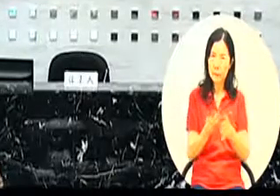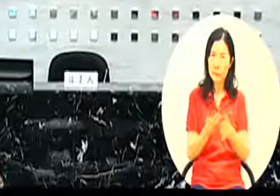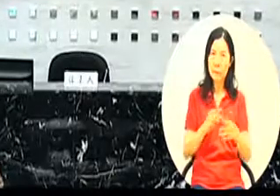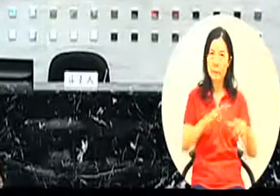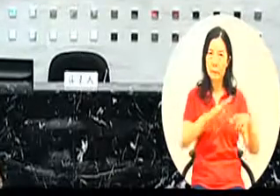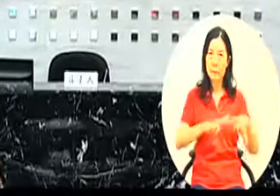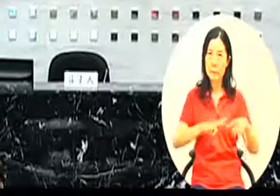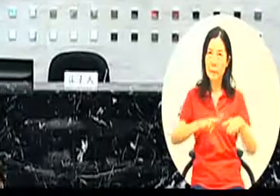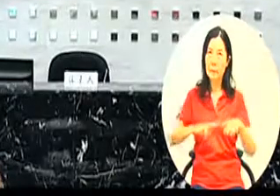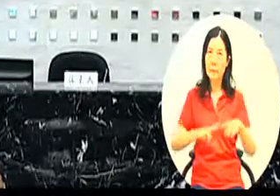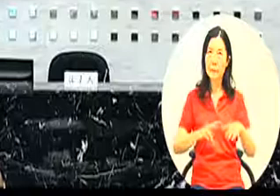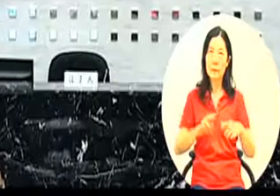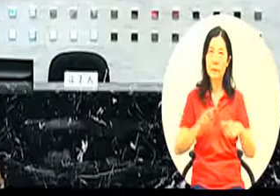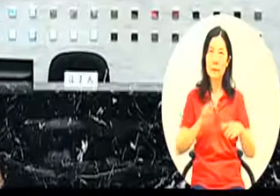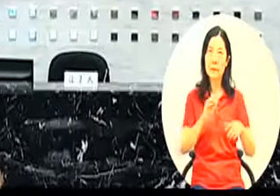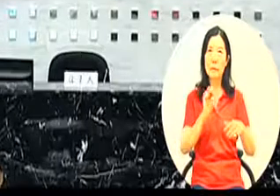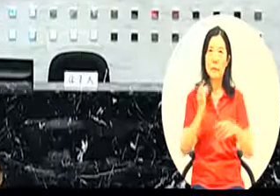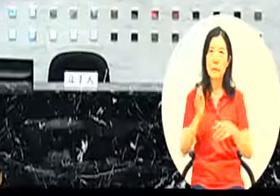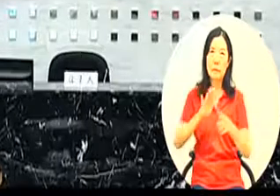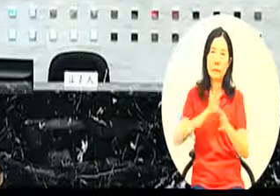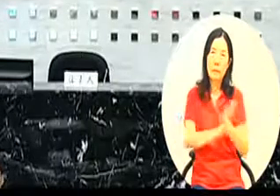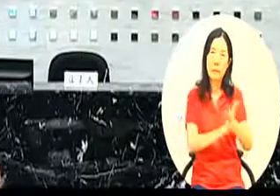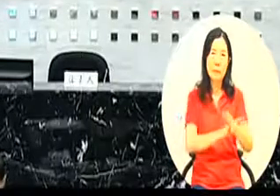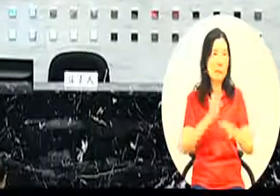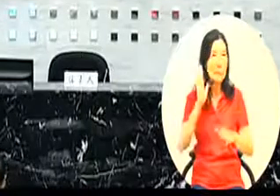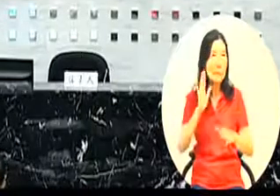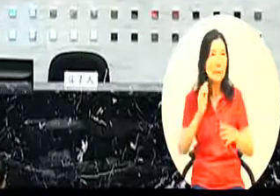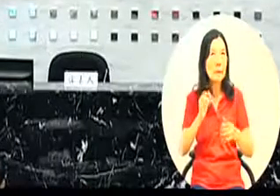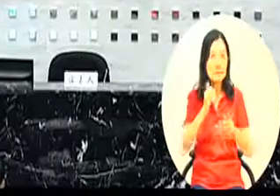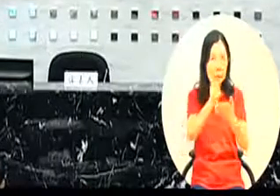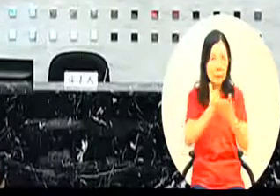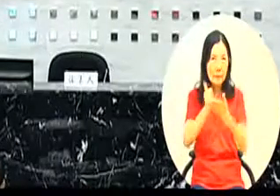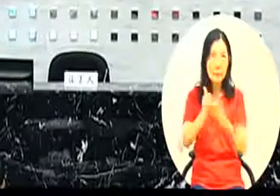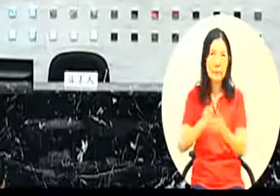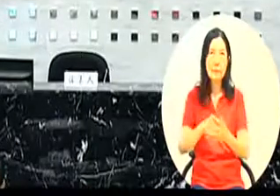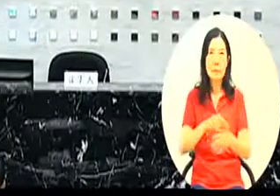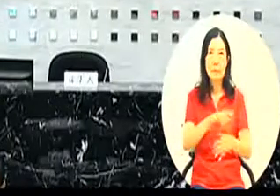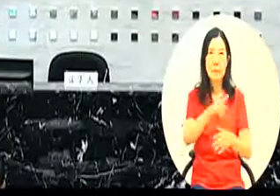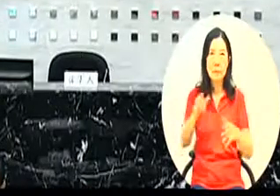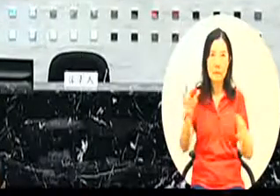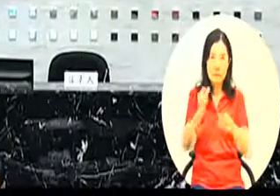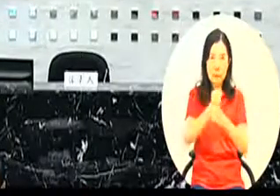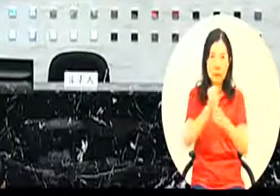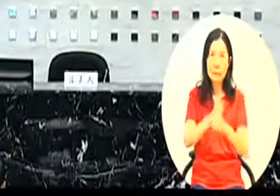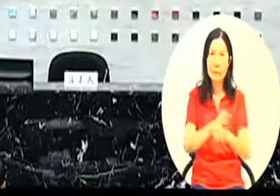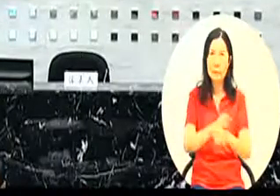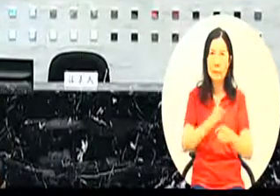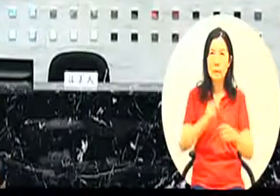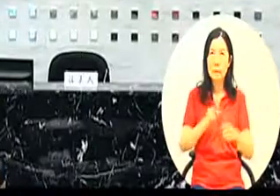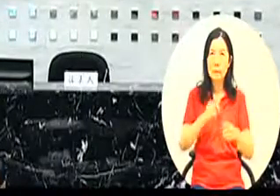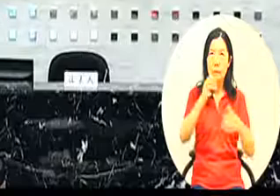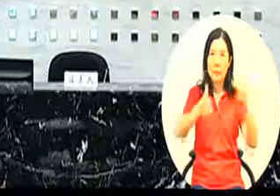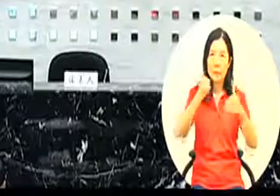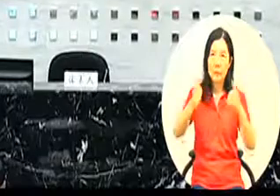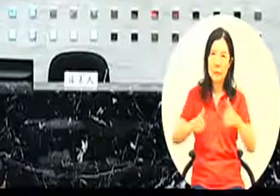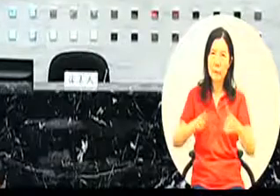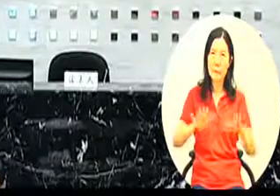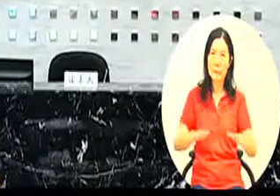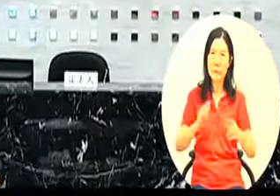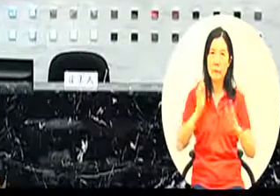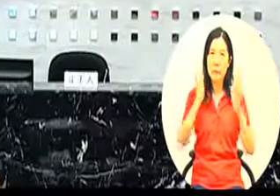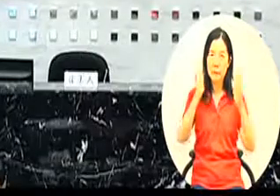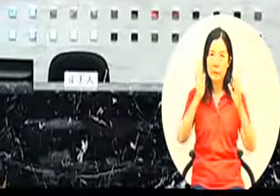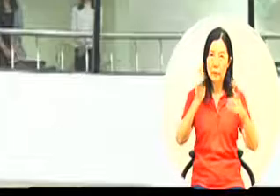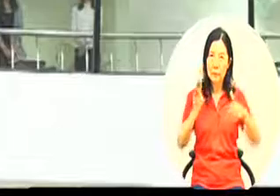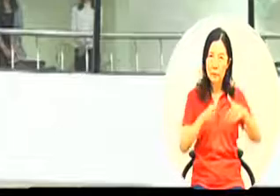绍今天旁听席的贵宾。各位同仁跟市府的列席主管，现在有政修科技大